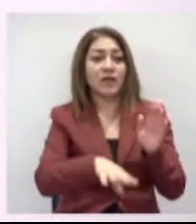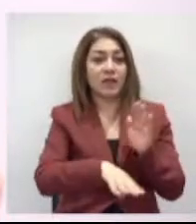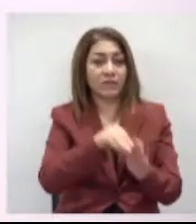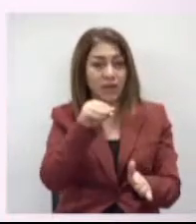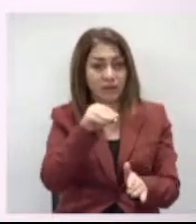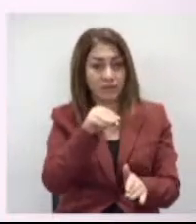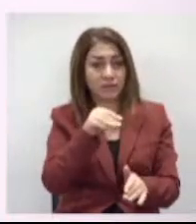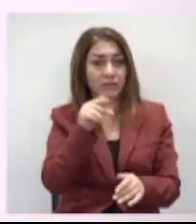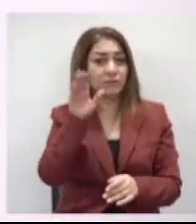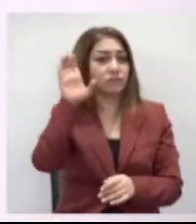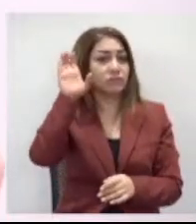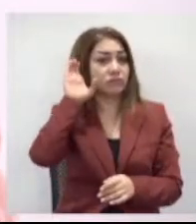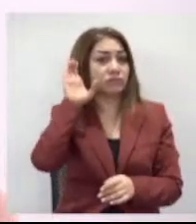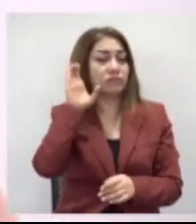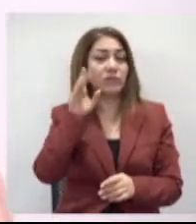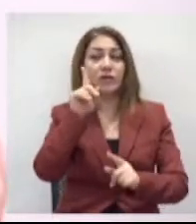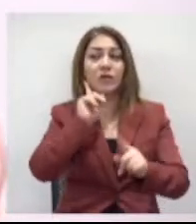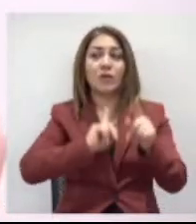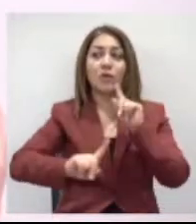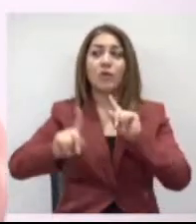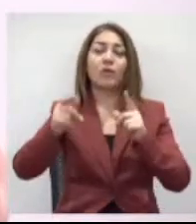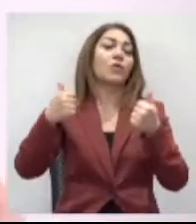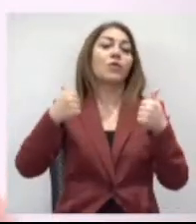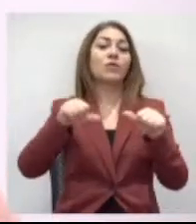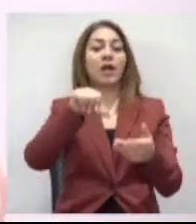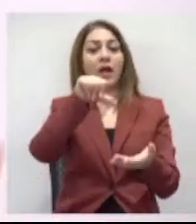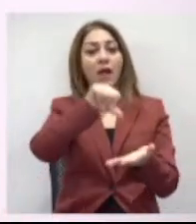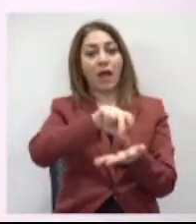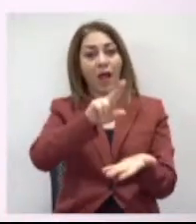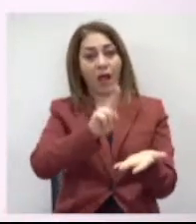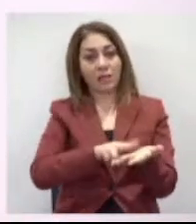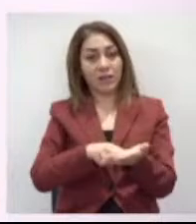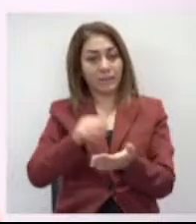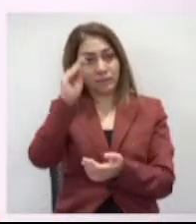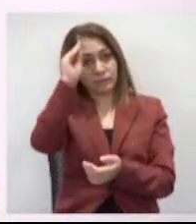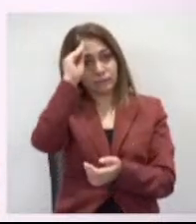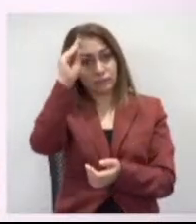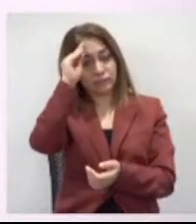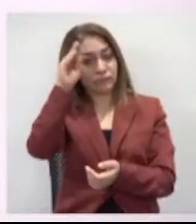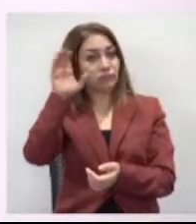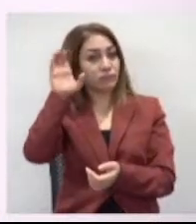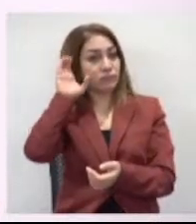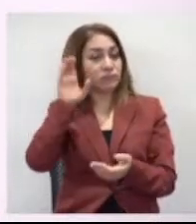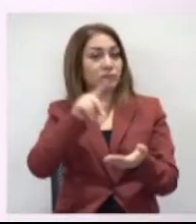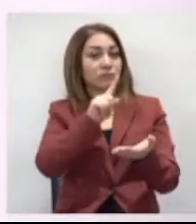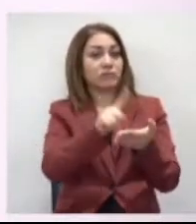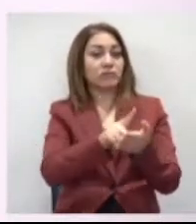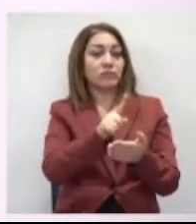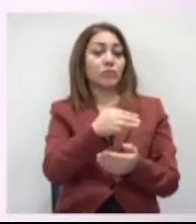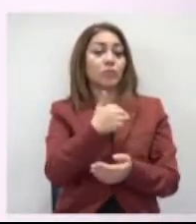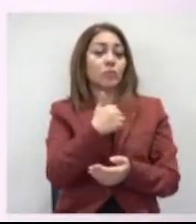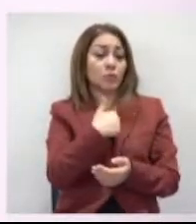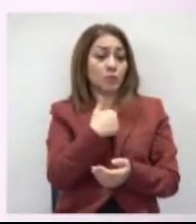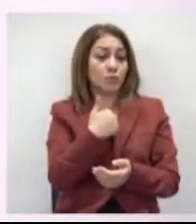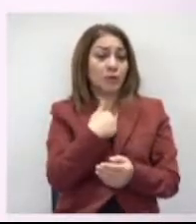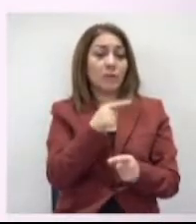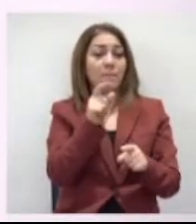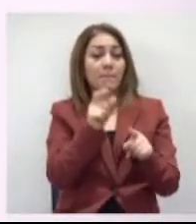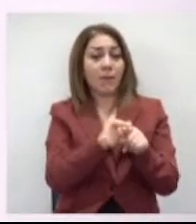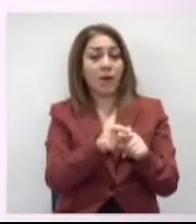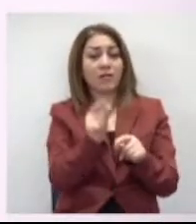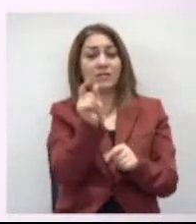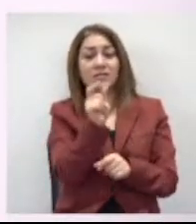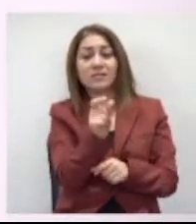քվեարկության, լսելով խորհրդի անդամների կարծիքները, հարցը հետևյալն է, դուք ուզում եք որևէ բառ կամ